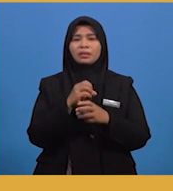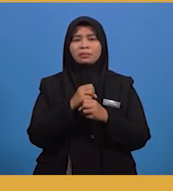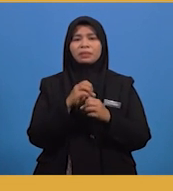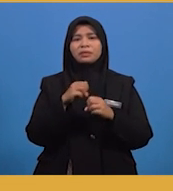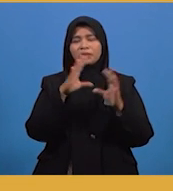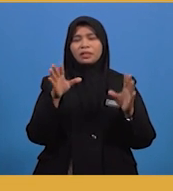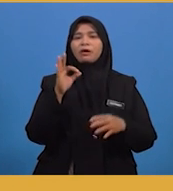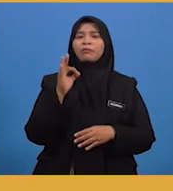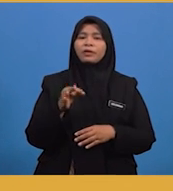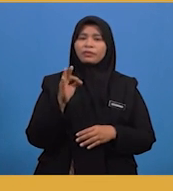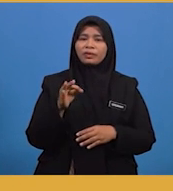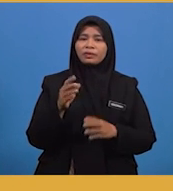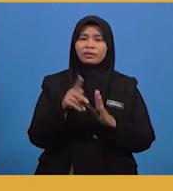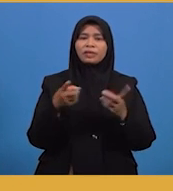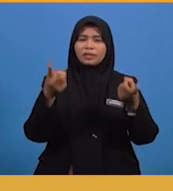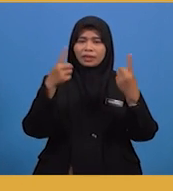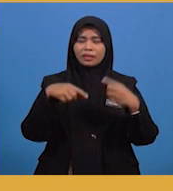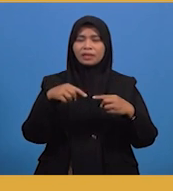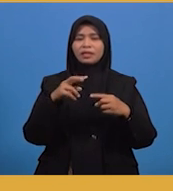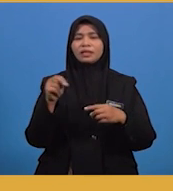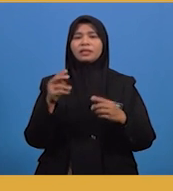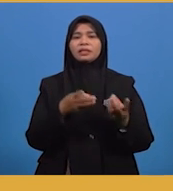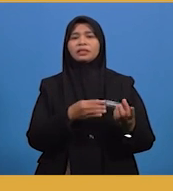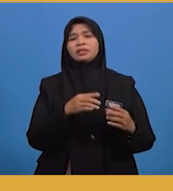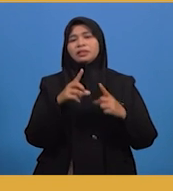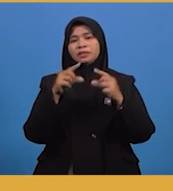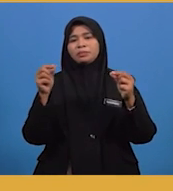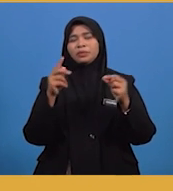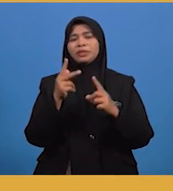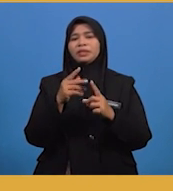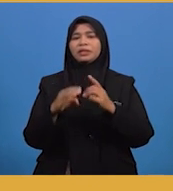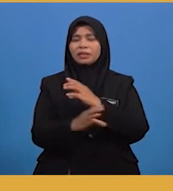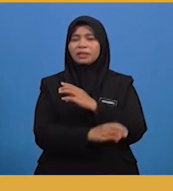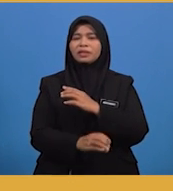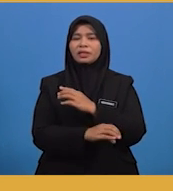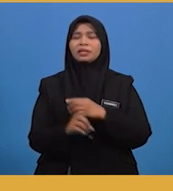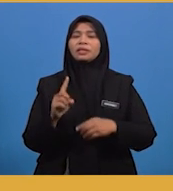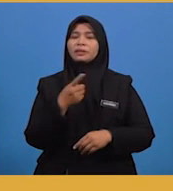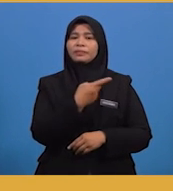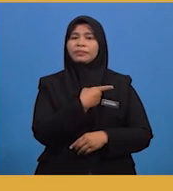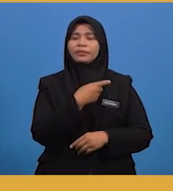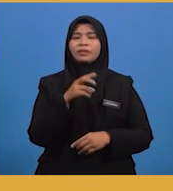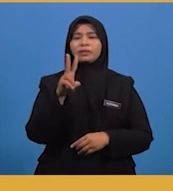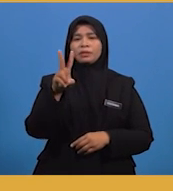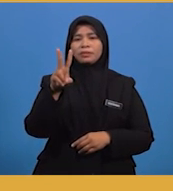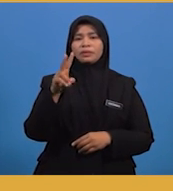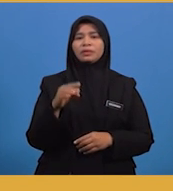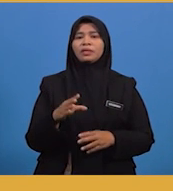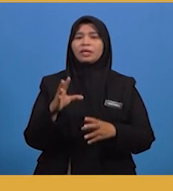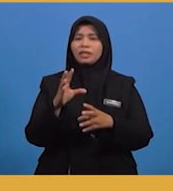menyatakan faktor-faktor kedatangan Jepun ke negara kita. Kedua,